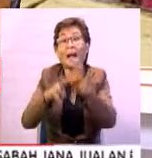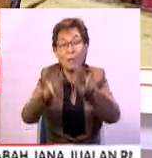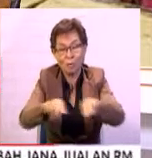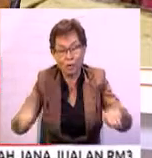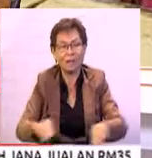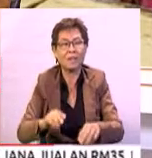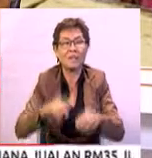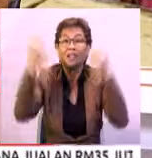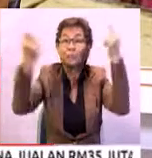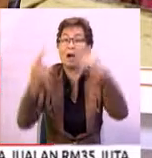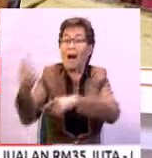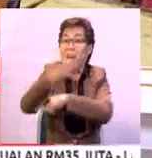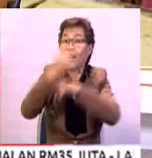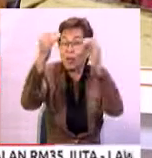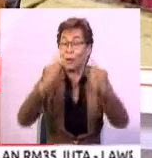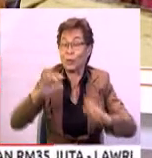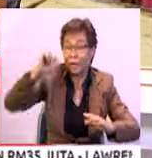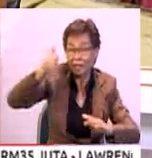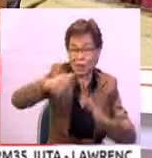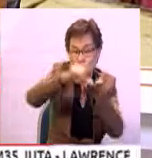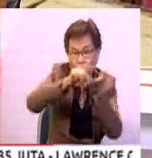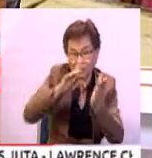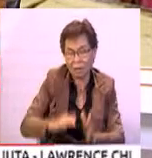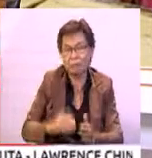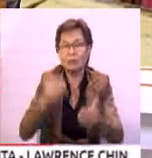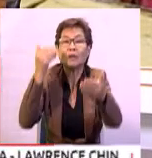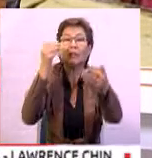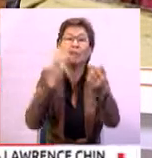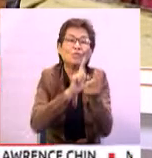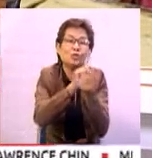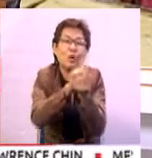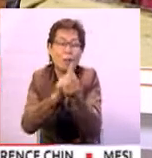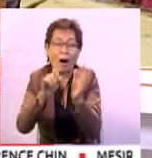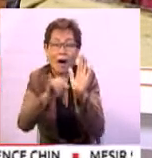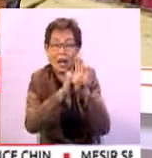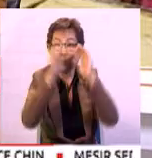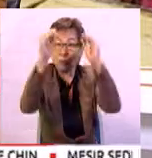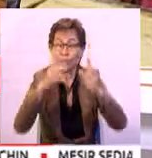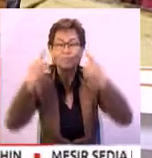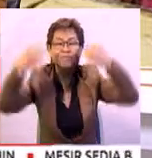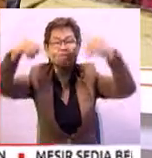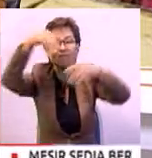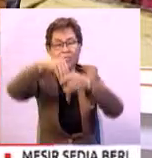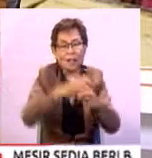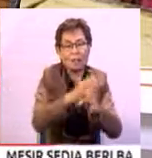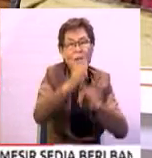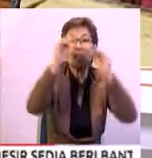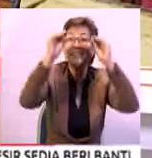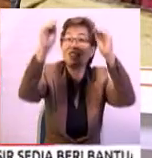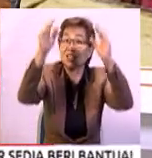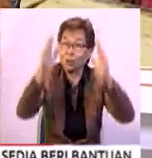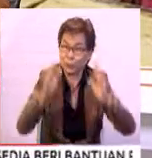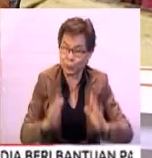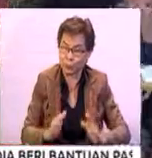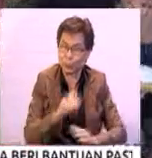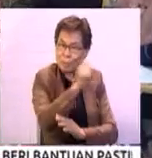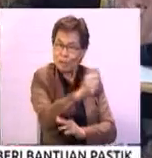esok, wartawan Rosie Hanis Abdul Rahman mendekati dua ikon pendidik yang cemerlang dalam bidang masing-masing.